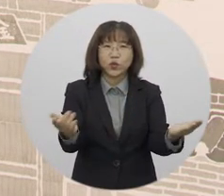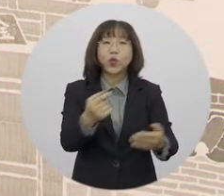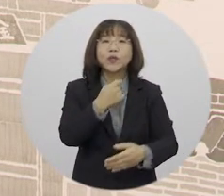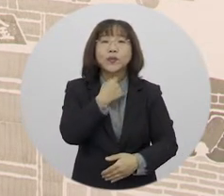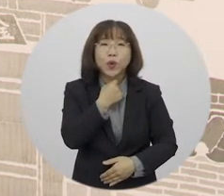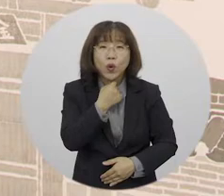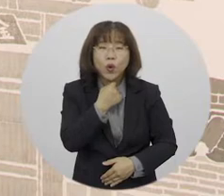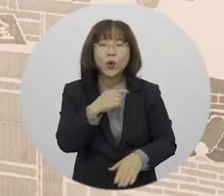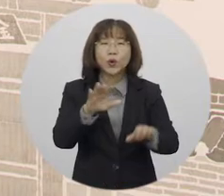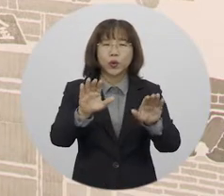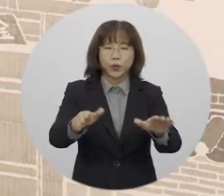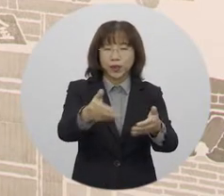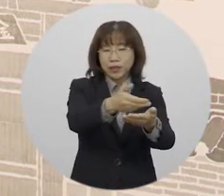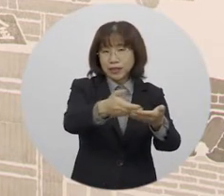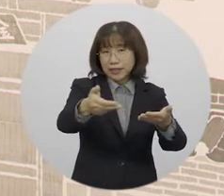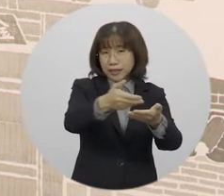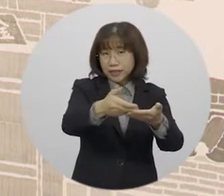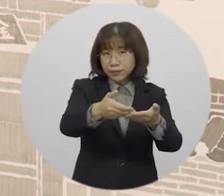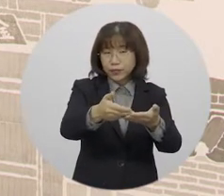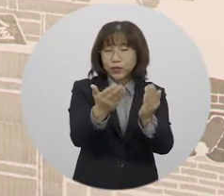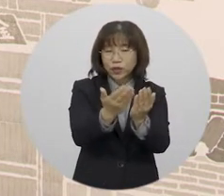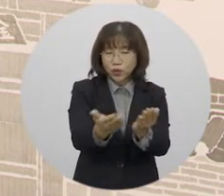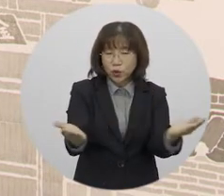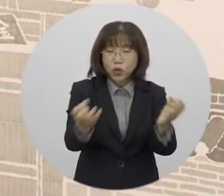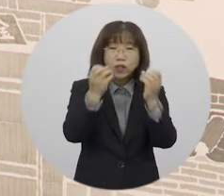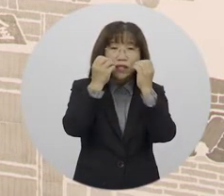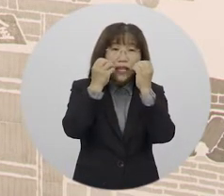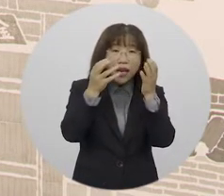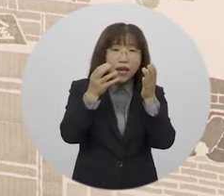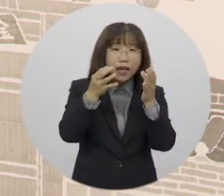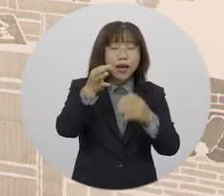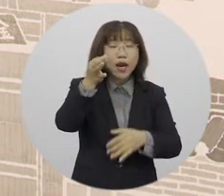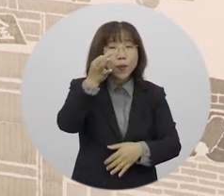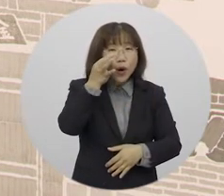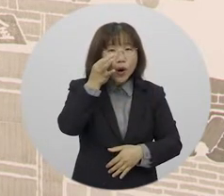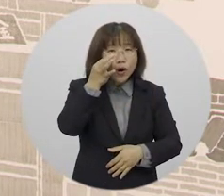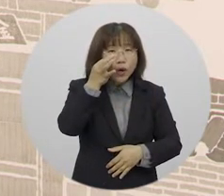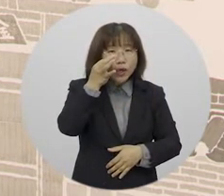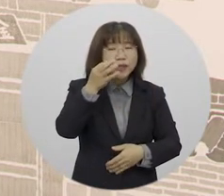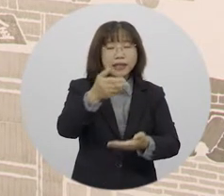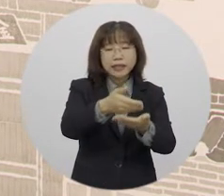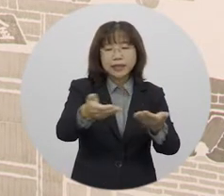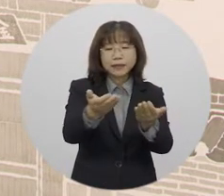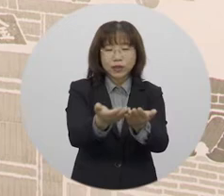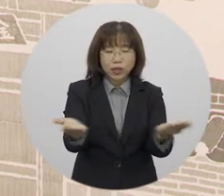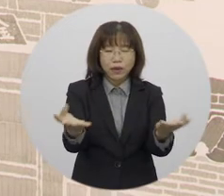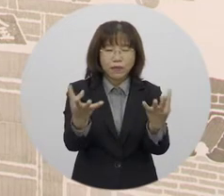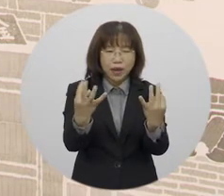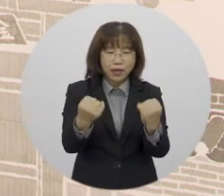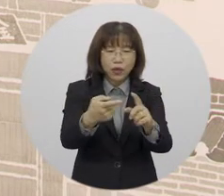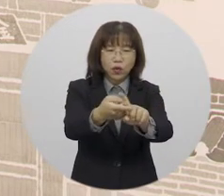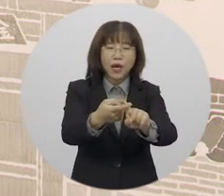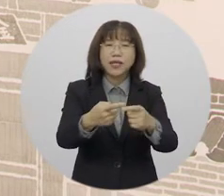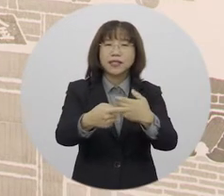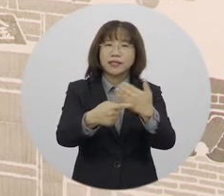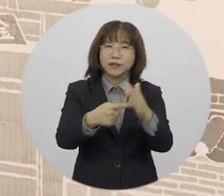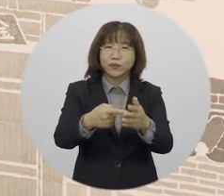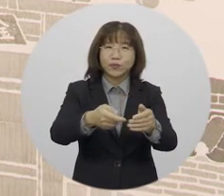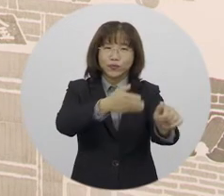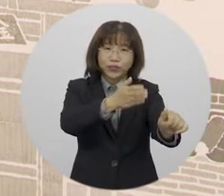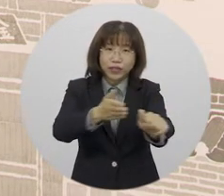바라며 이번 겸재화온 재조명 기획전에 구민들의 많은